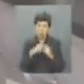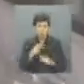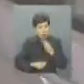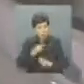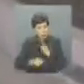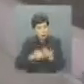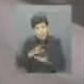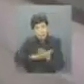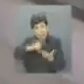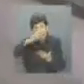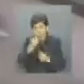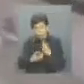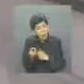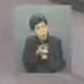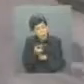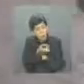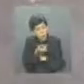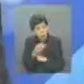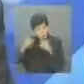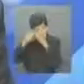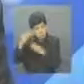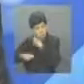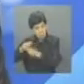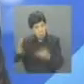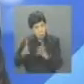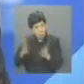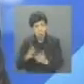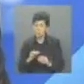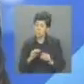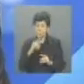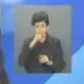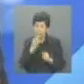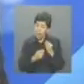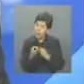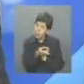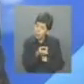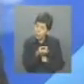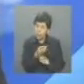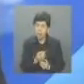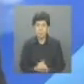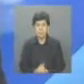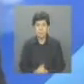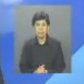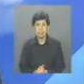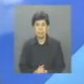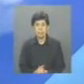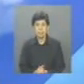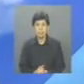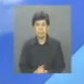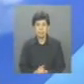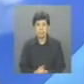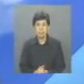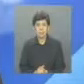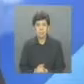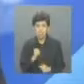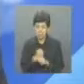เทศของไทยน้อยกว่าคู่แข่งอย่างอินโดนีเซียถึง 100,000 คัน อินโดนีเซียเพื่อนบ้านก็พยายามที่จะดึงนักลงทุนเข้า